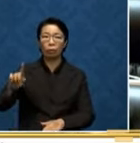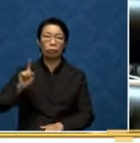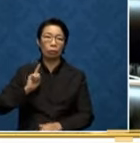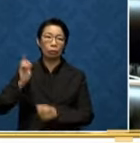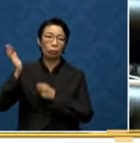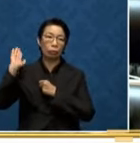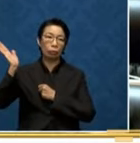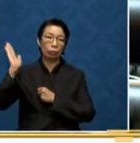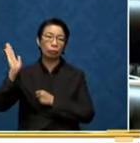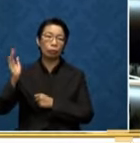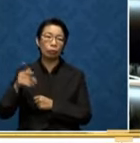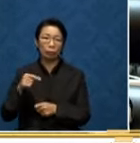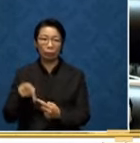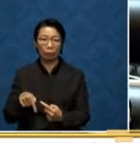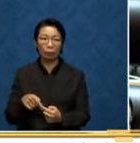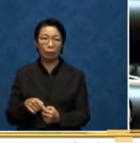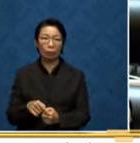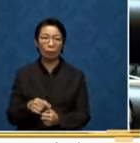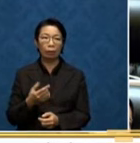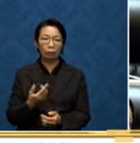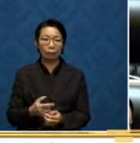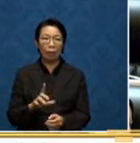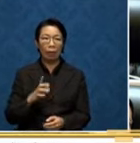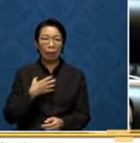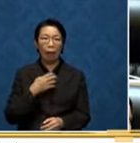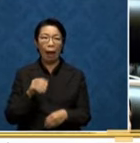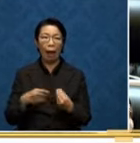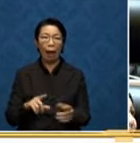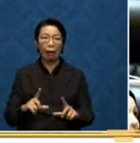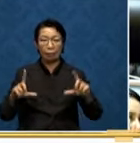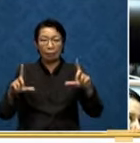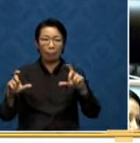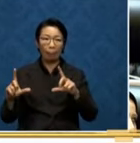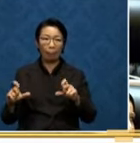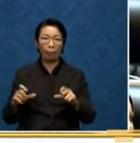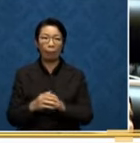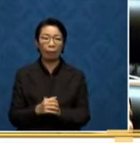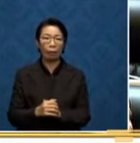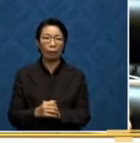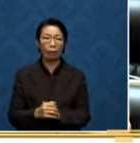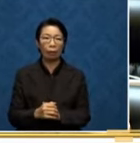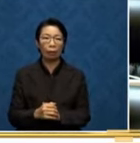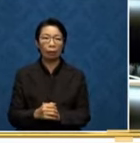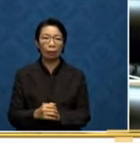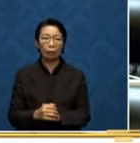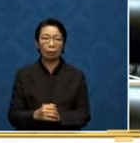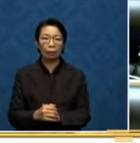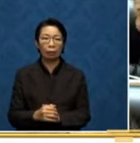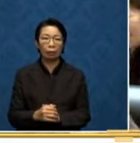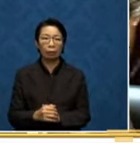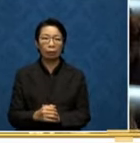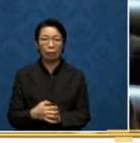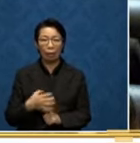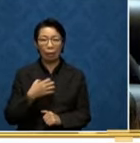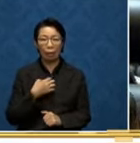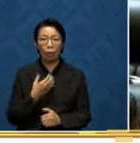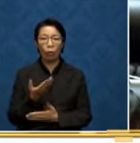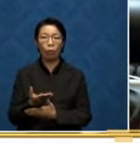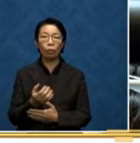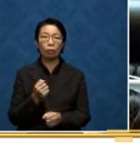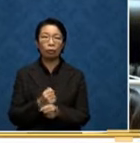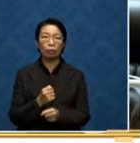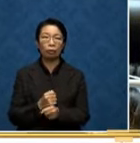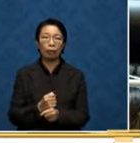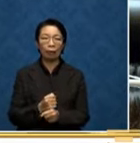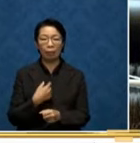จะให้ช่วย track ตัวที่เป็นข้อมูลที่ไม่ได้ลงในระบบนะครับว่าแล้วก็เหมือนกับว่าไม่มี